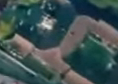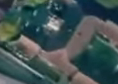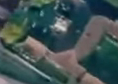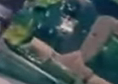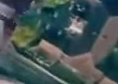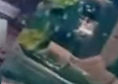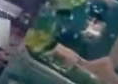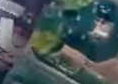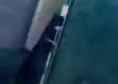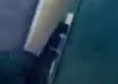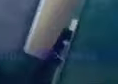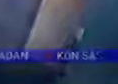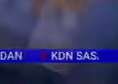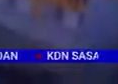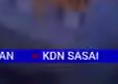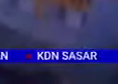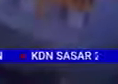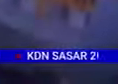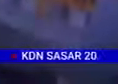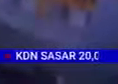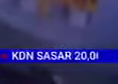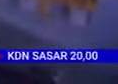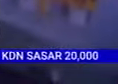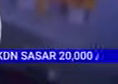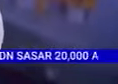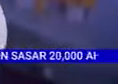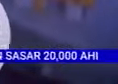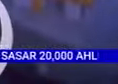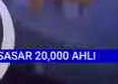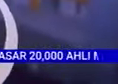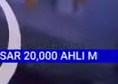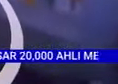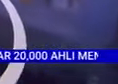menyentuh bibirnya coba ingat-ingat